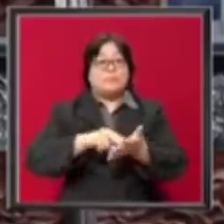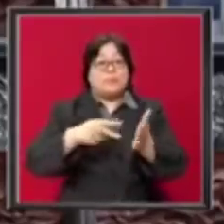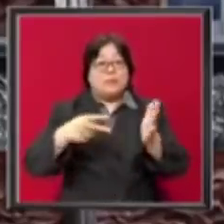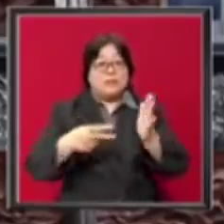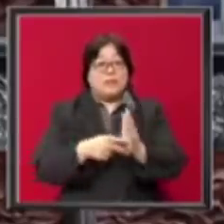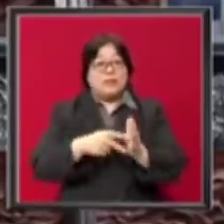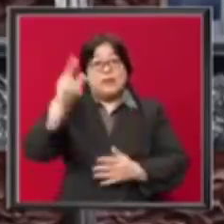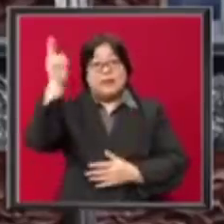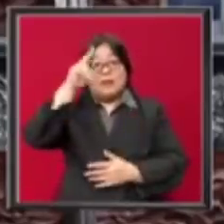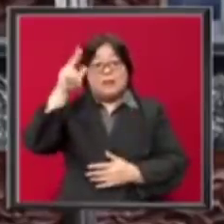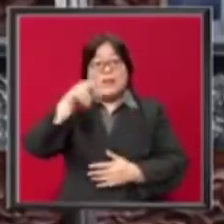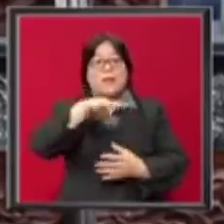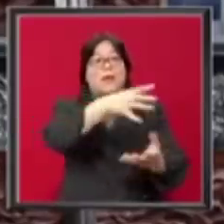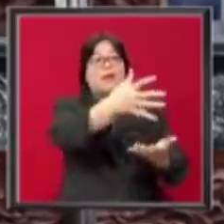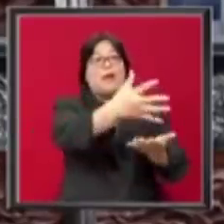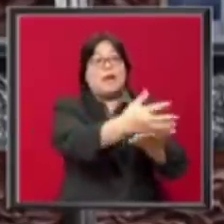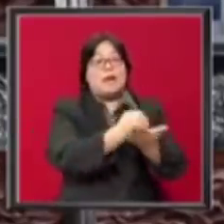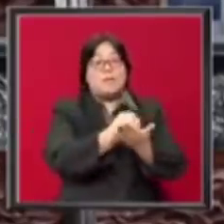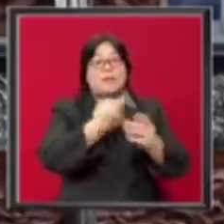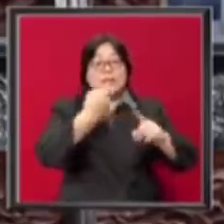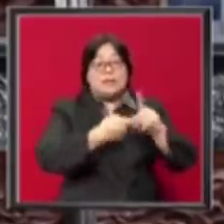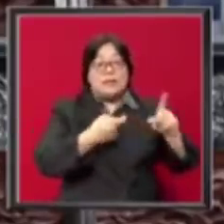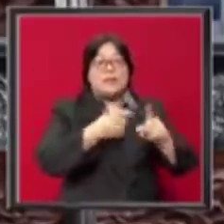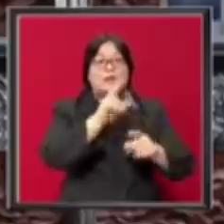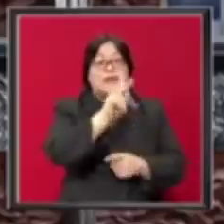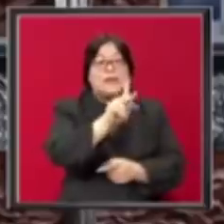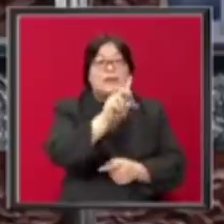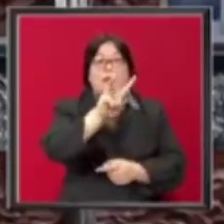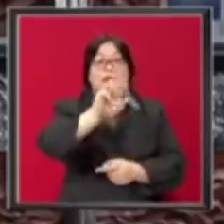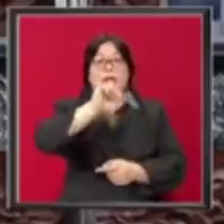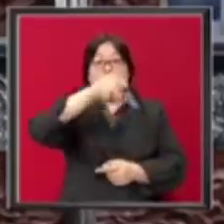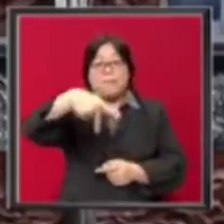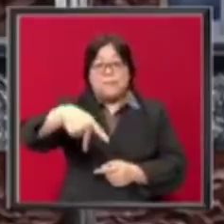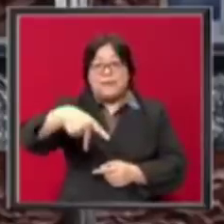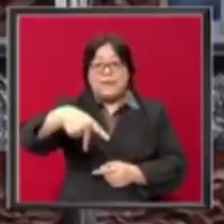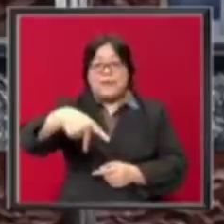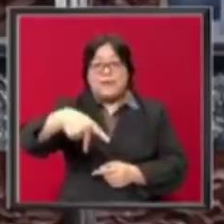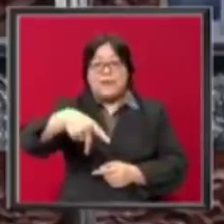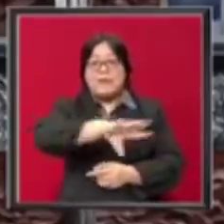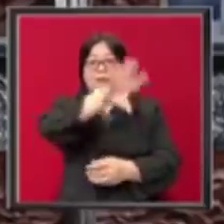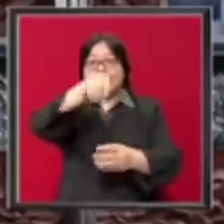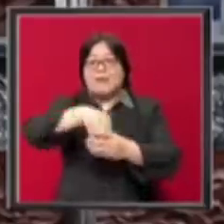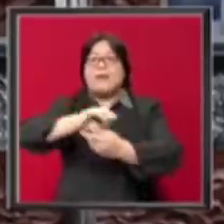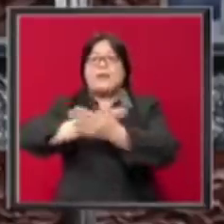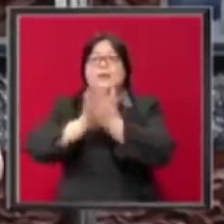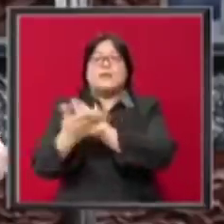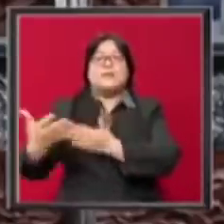Maknanya, kerajaan ambil daripada kumpulan wang amanah pencen masuk sebagai pendapatan.